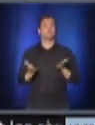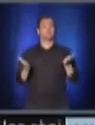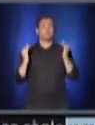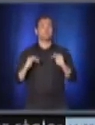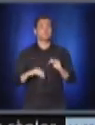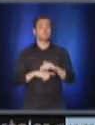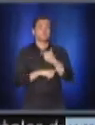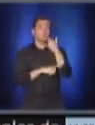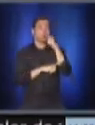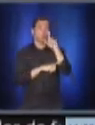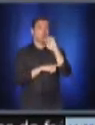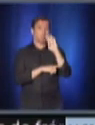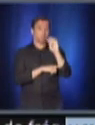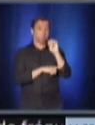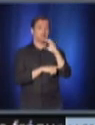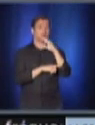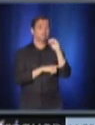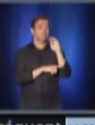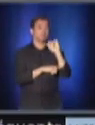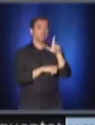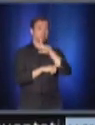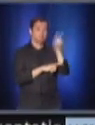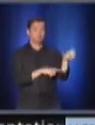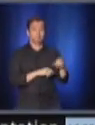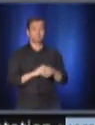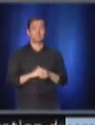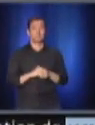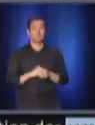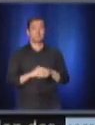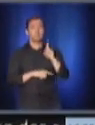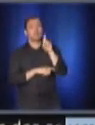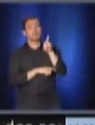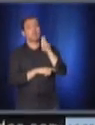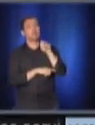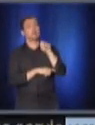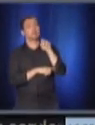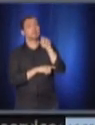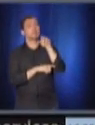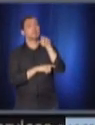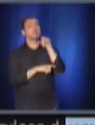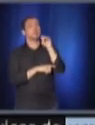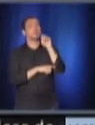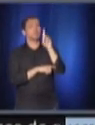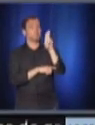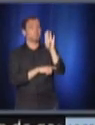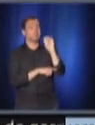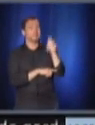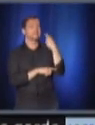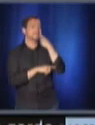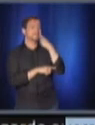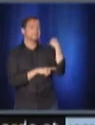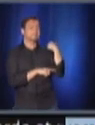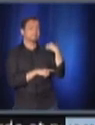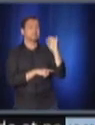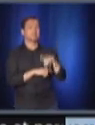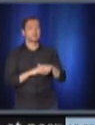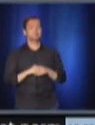Bonjour, Monsieur Dubé. Une question sur l'hôpital de Lakeshore. Il y a eu